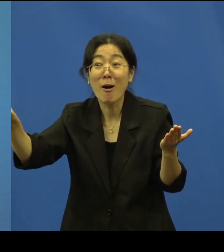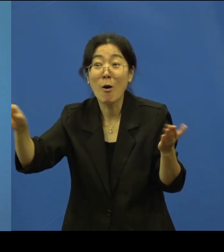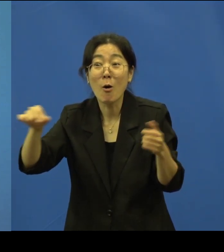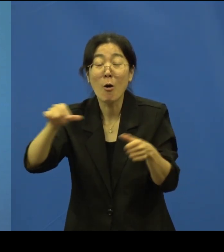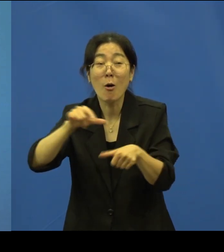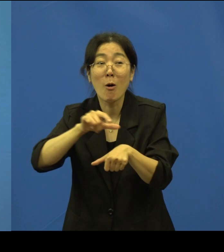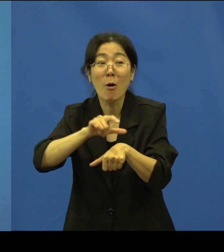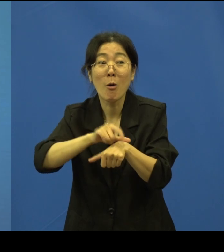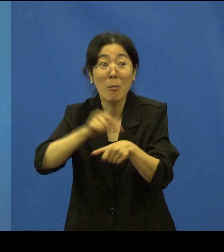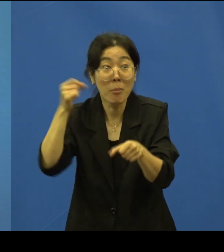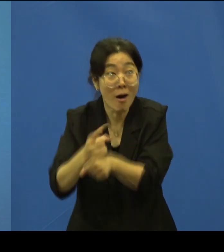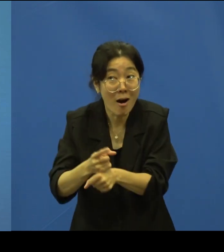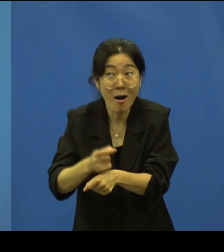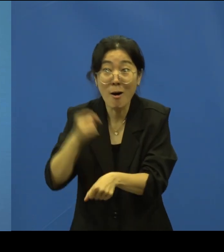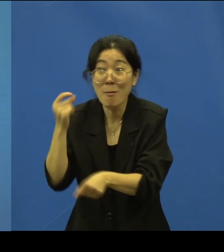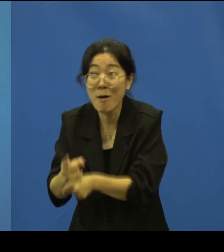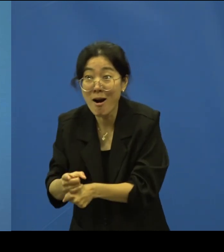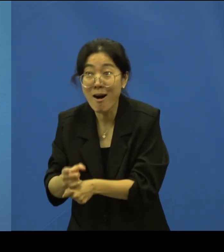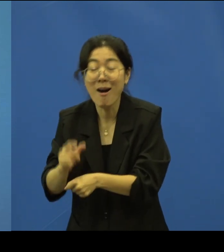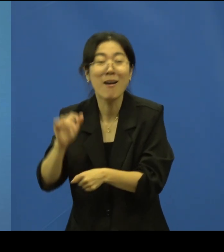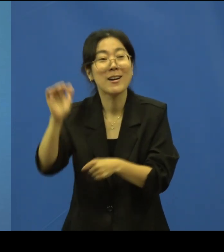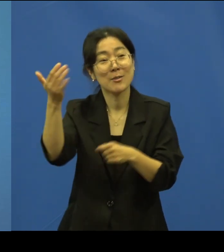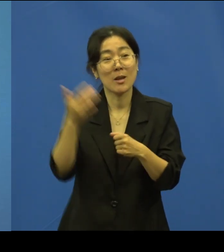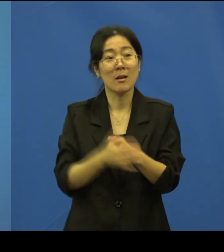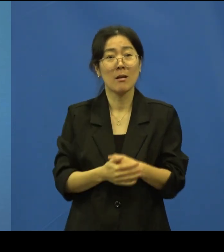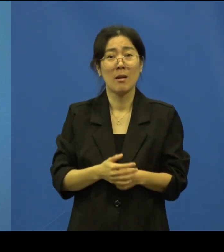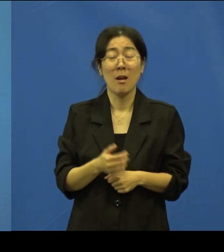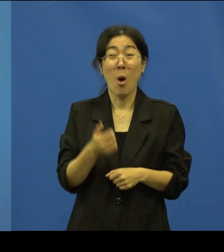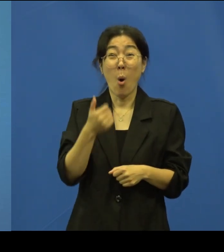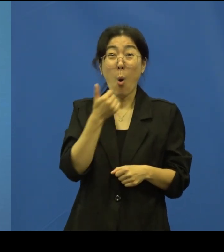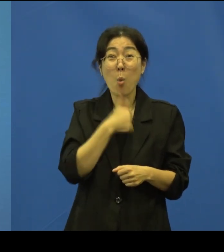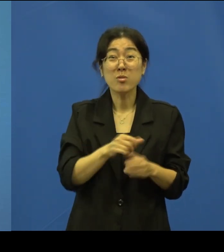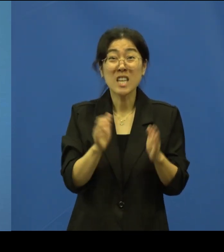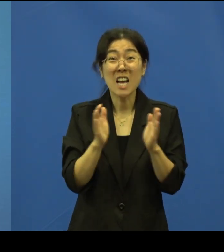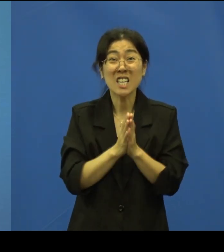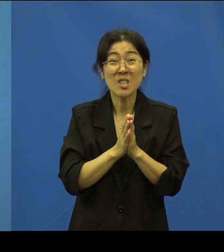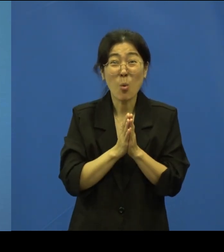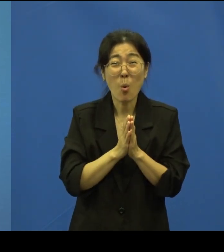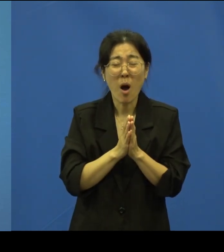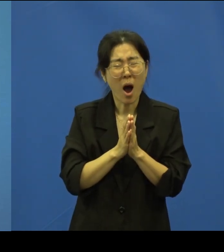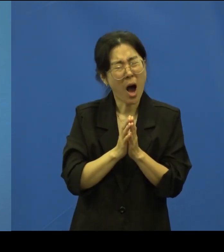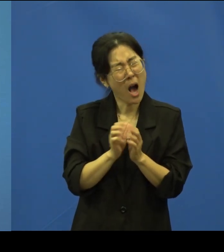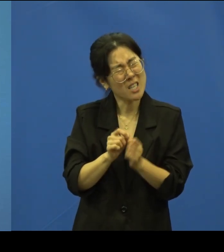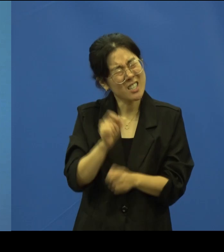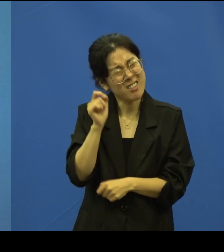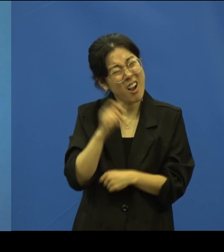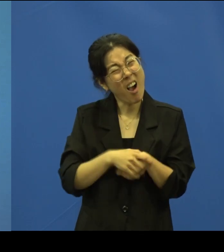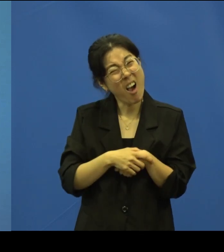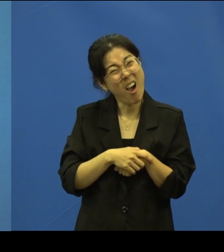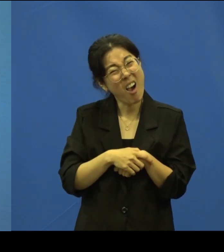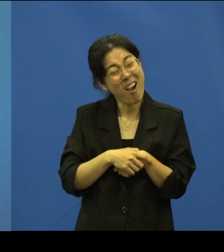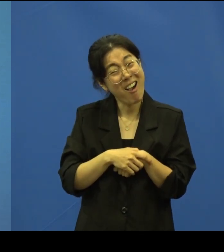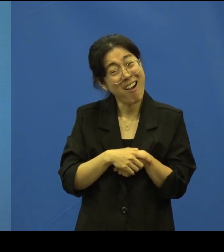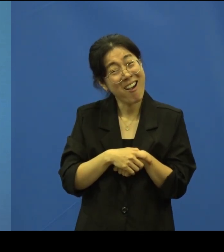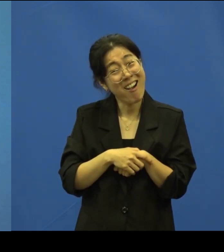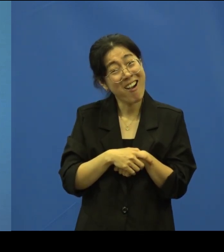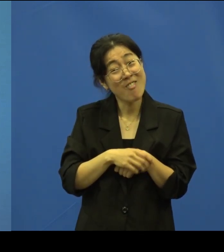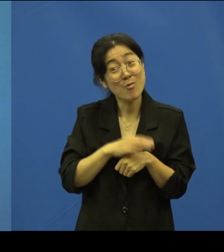것처럼 기도가 이게 살아계신 주님과의 대화이기 때문에 일단 5분만 하자 이러고 했는데 이